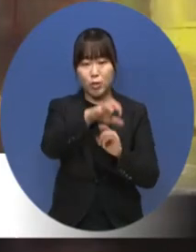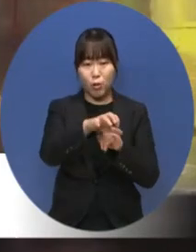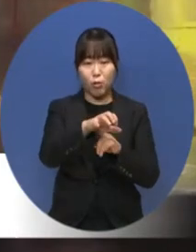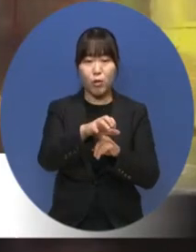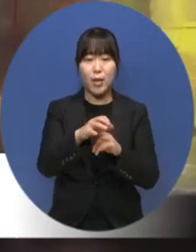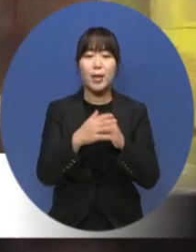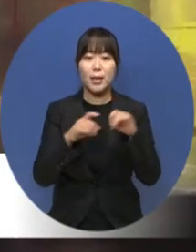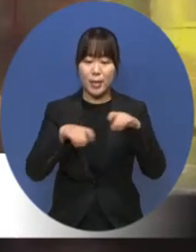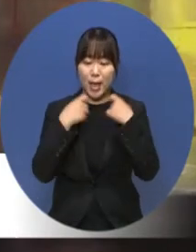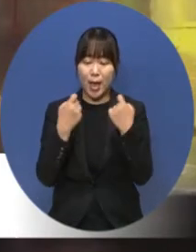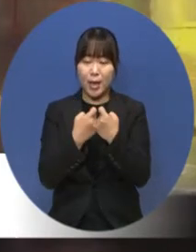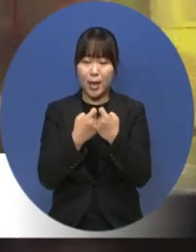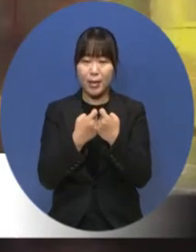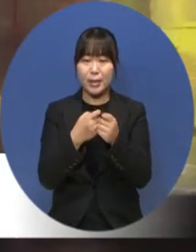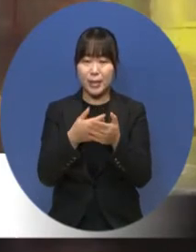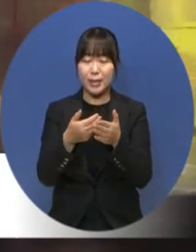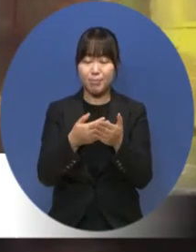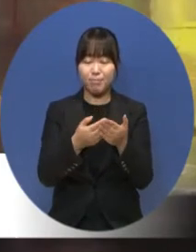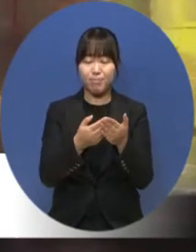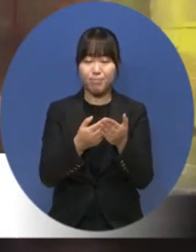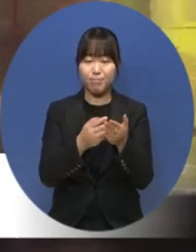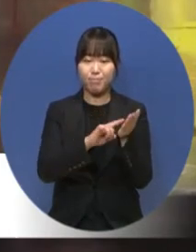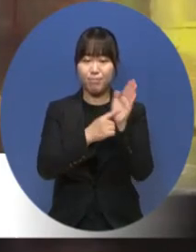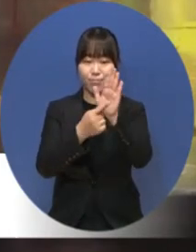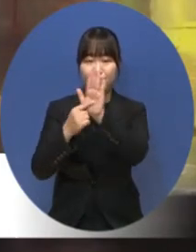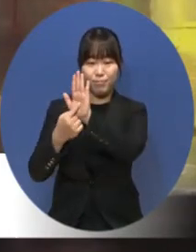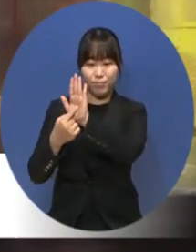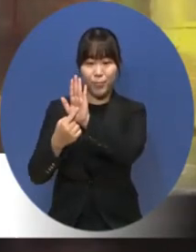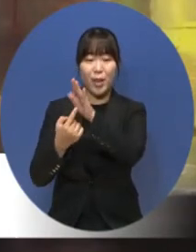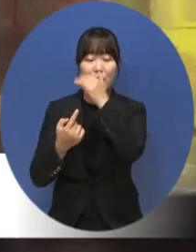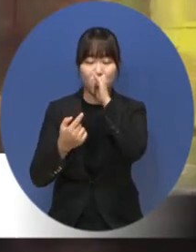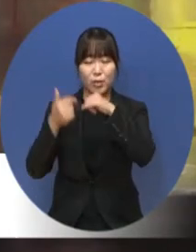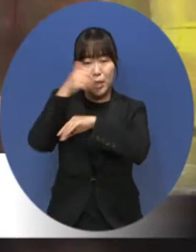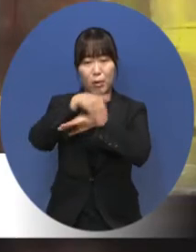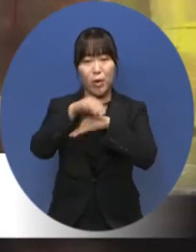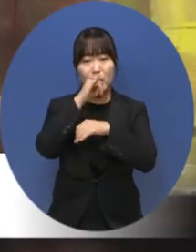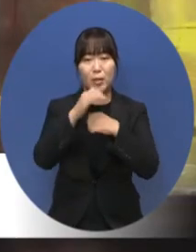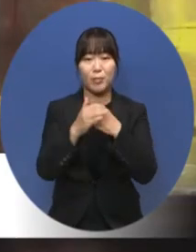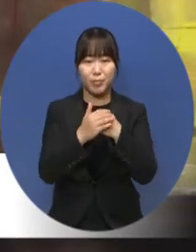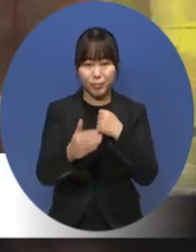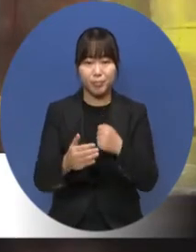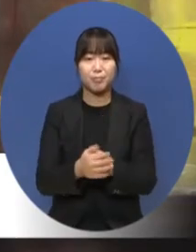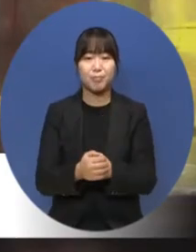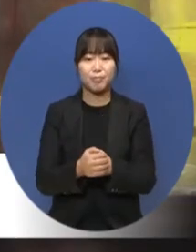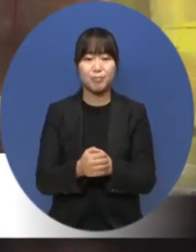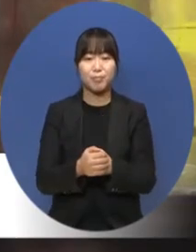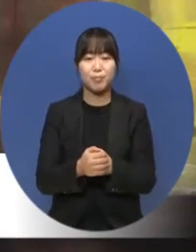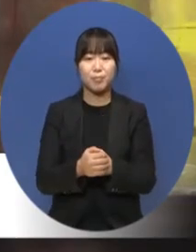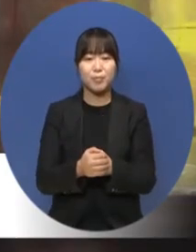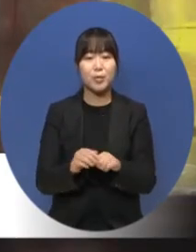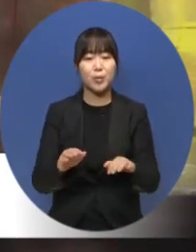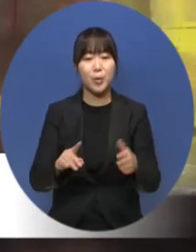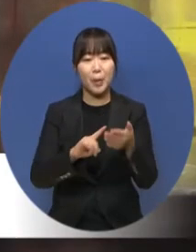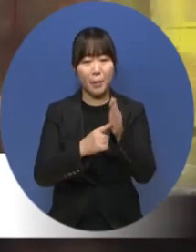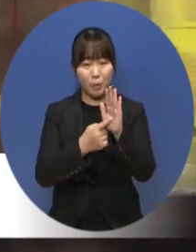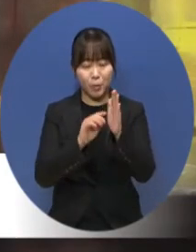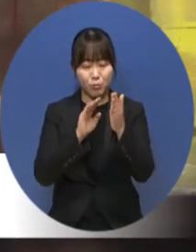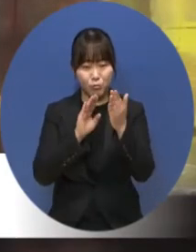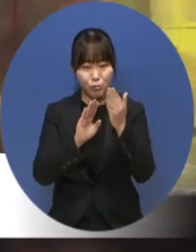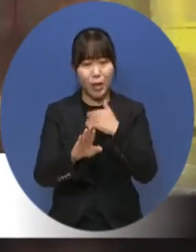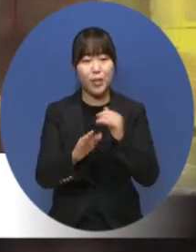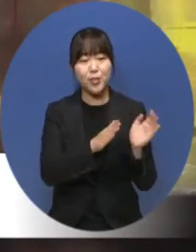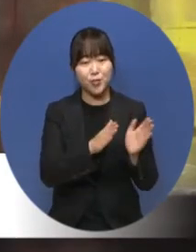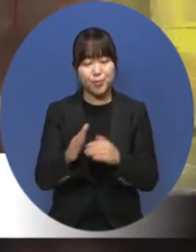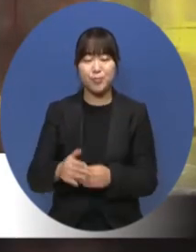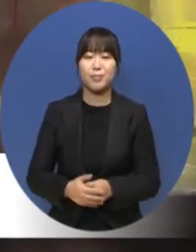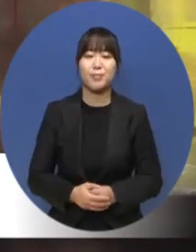개의 어떤 개인전을 지금 할 수 있는 계획이 있어가지고 또 그런 발표전이 끝난 다음에 아마 준비를 해야